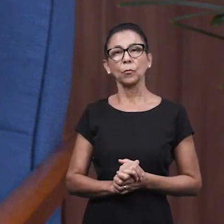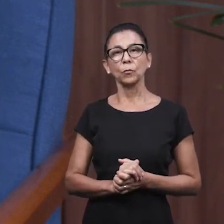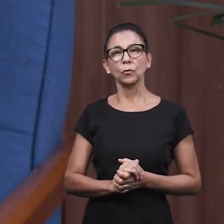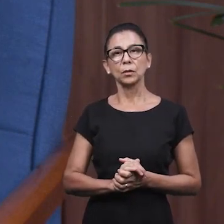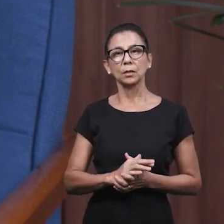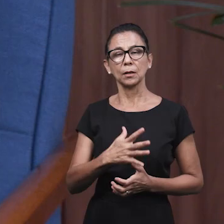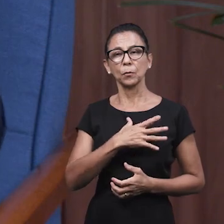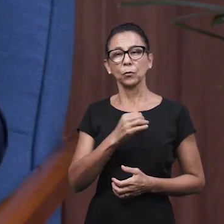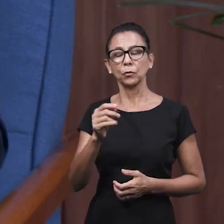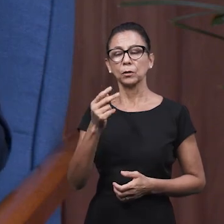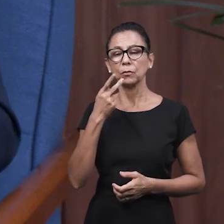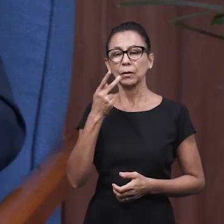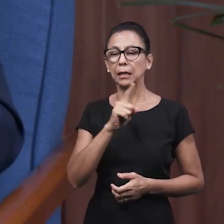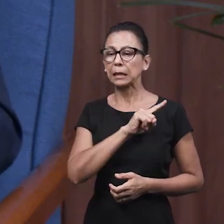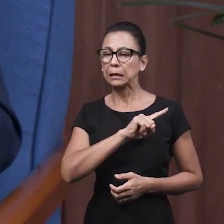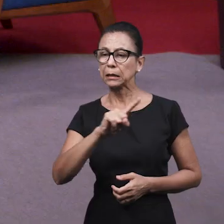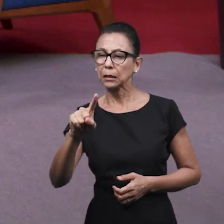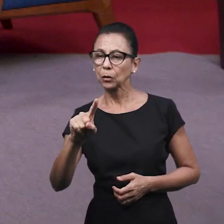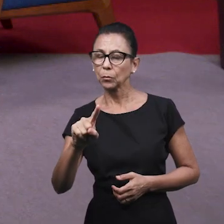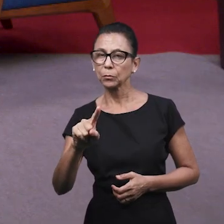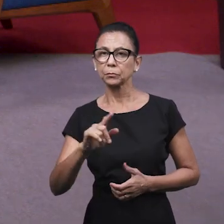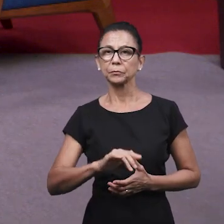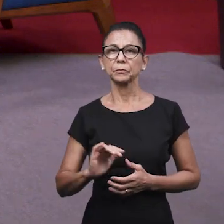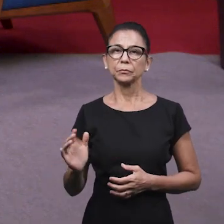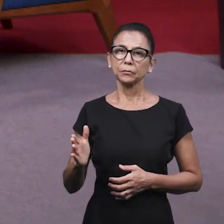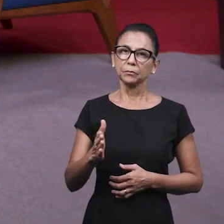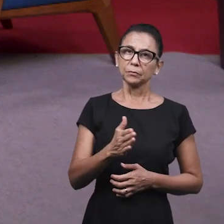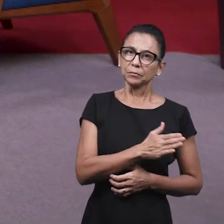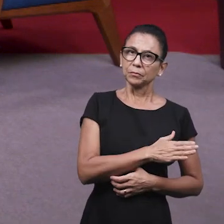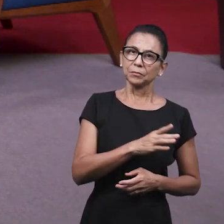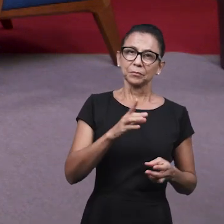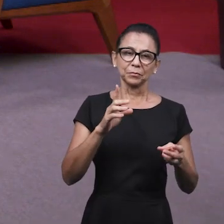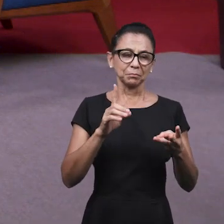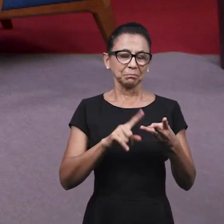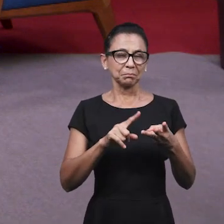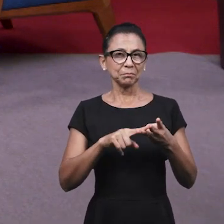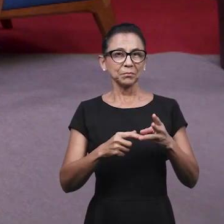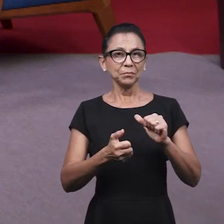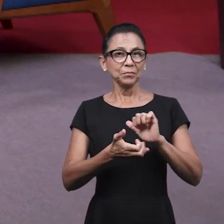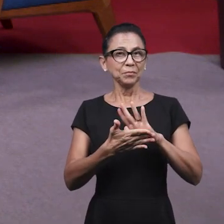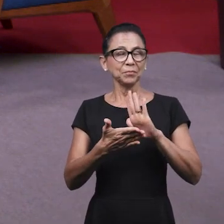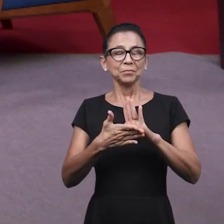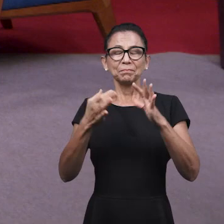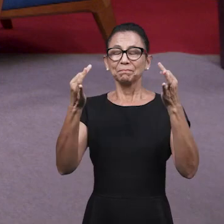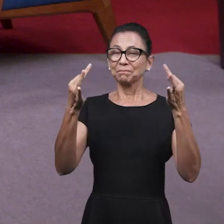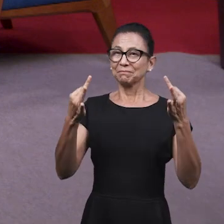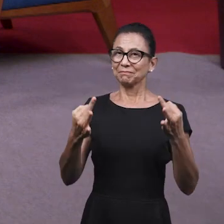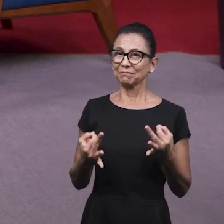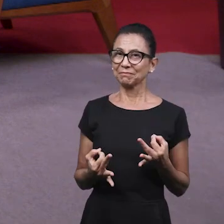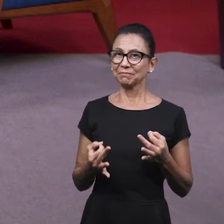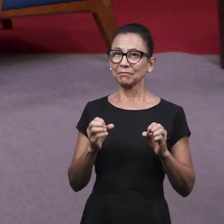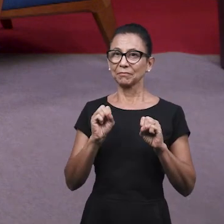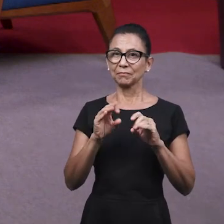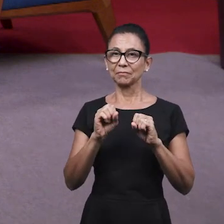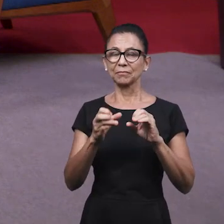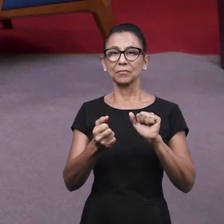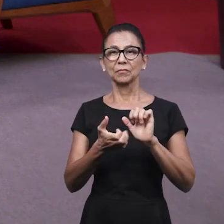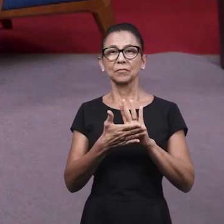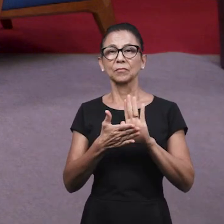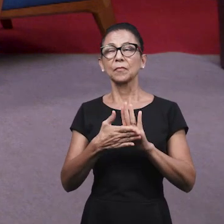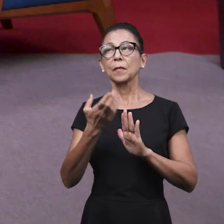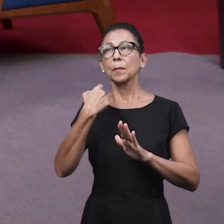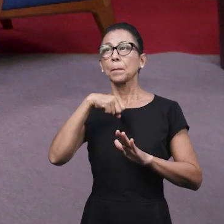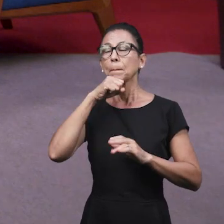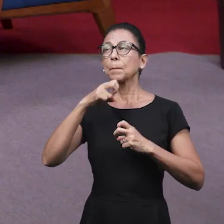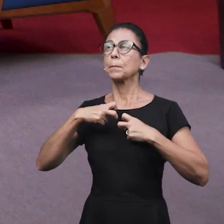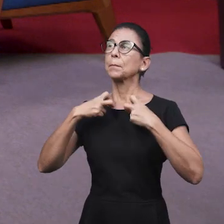nom dans la formation du caractère humain. Dans le volet parfaite louange, la sœur Laïs Figueras nous va